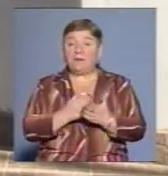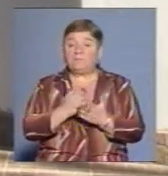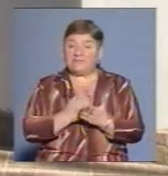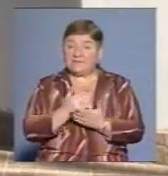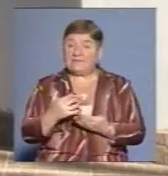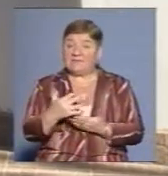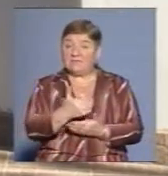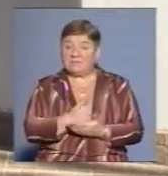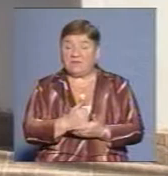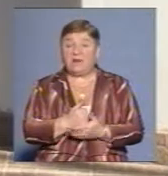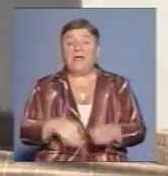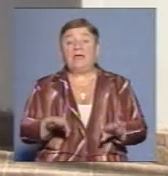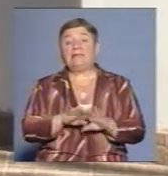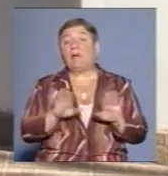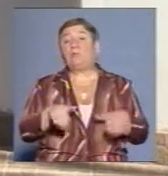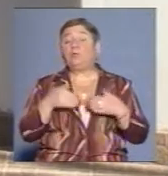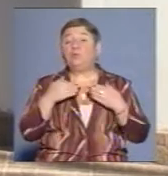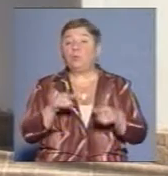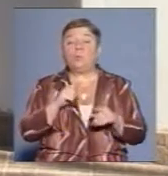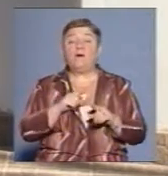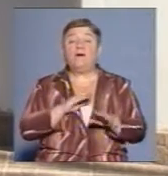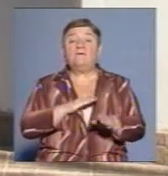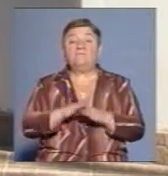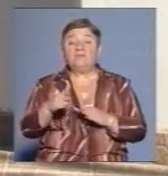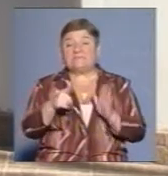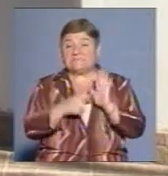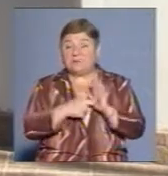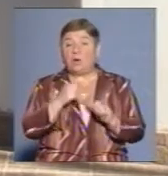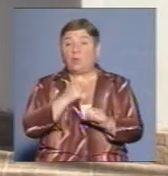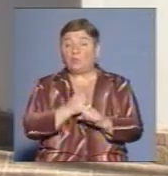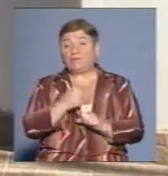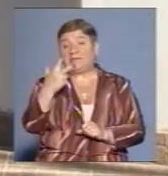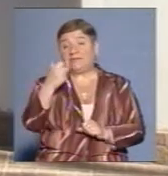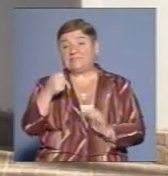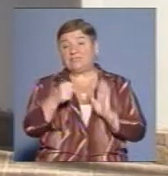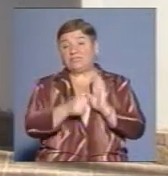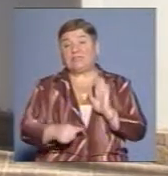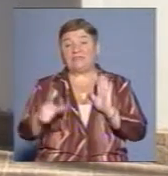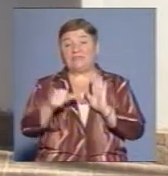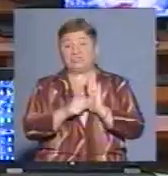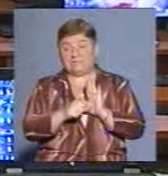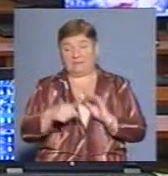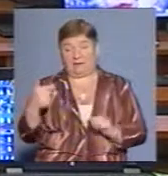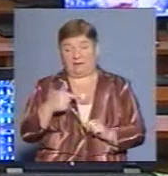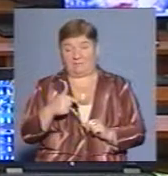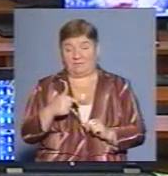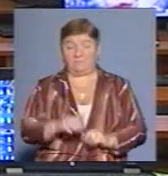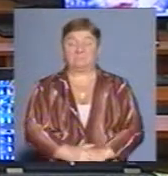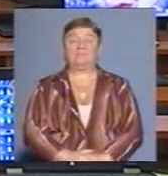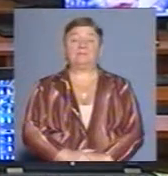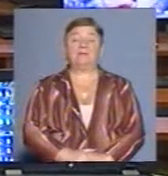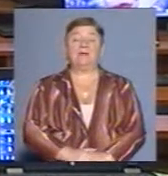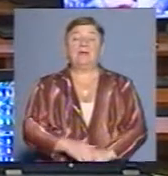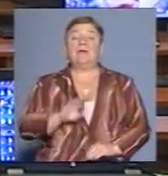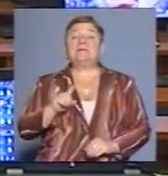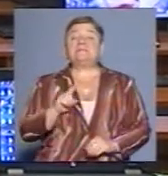а також у терміновому разі виготовлення 7 робочих днів складає 366 гривень. За